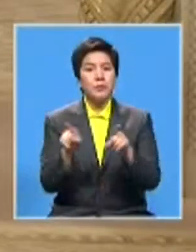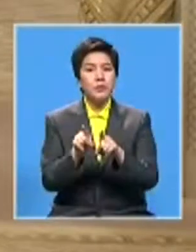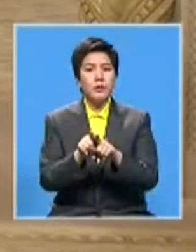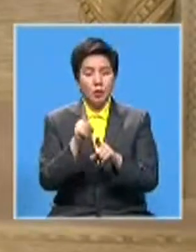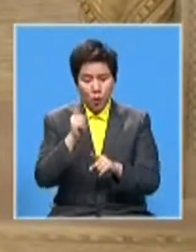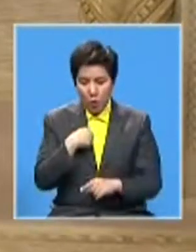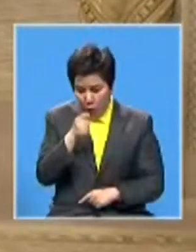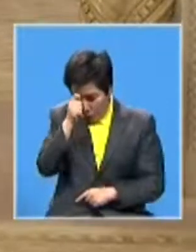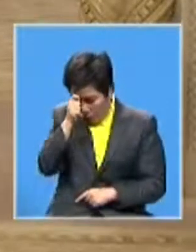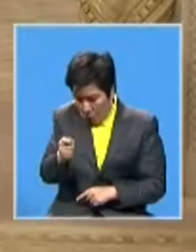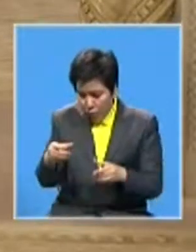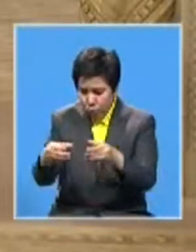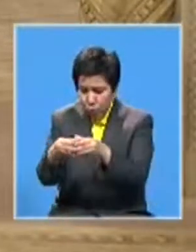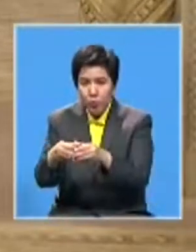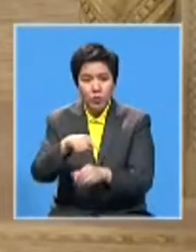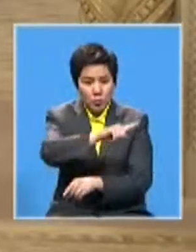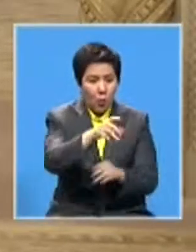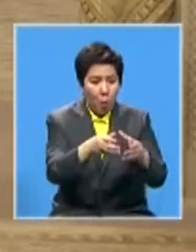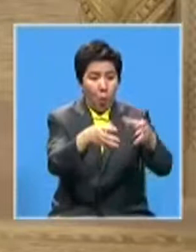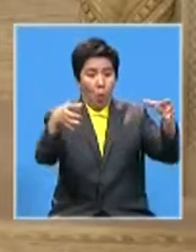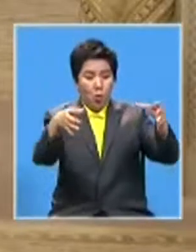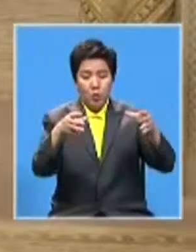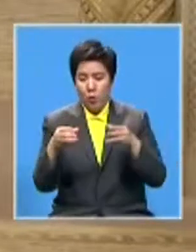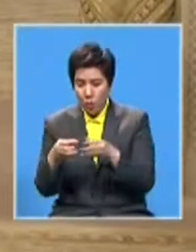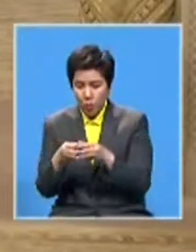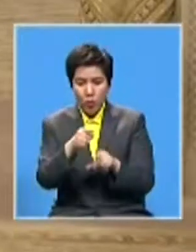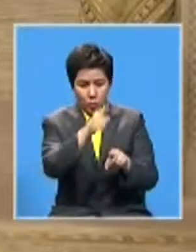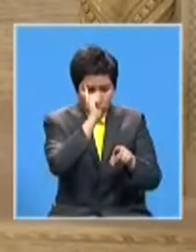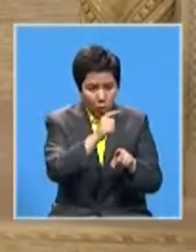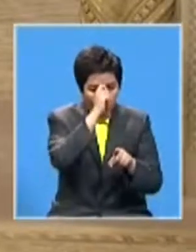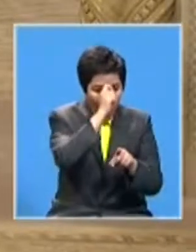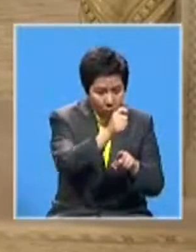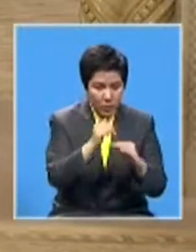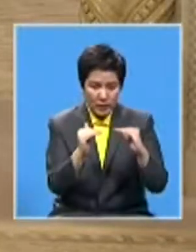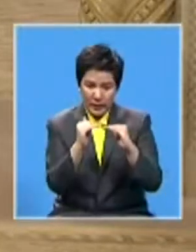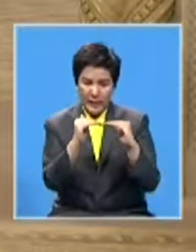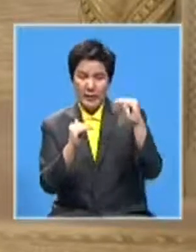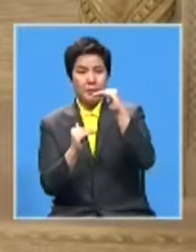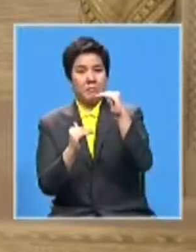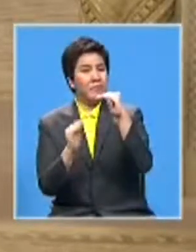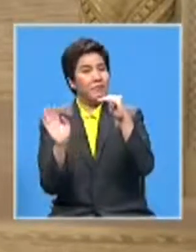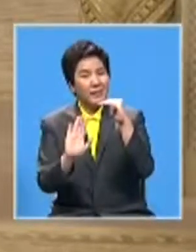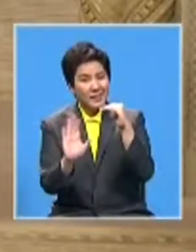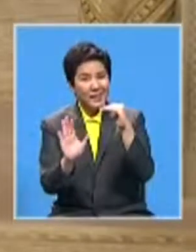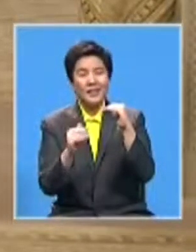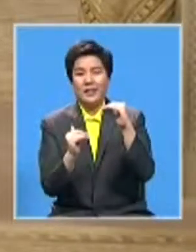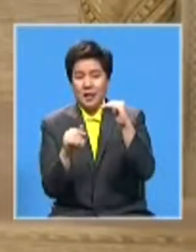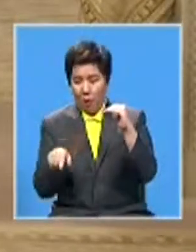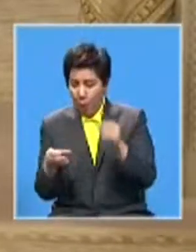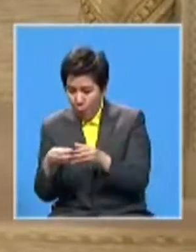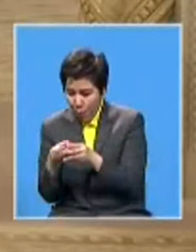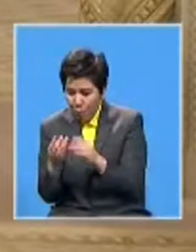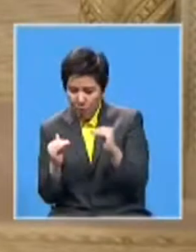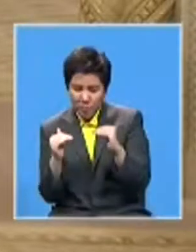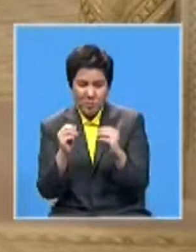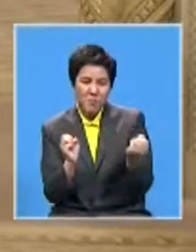ได้รับการเคารพจากเสียงส่วนใหญ่ด้วยนะครับเสียงข้างมากก็ต้องไปไม่ไปละเมิดหรือก้าวก่ายสิทธิเสียงข้างน้อยเสียงข้างน้อยก็ไม่ต้อง